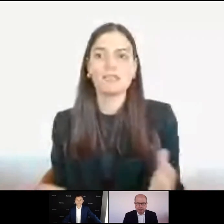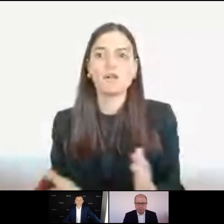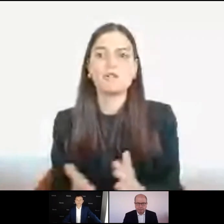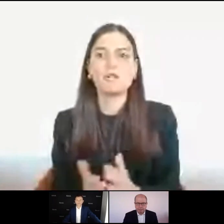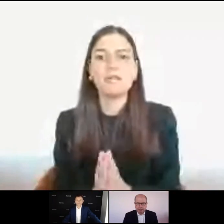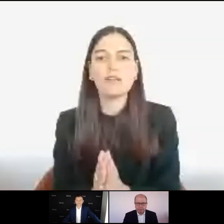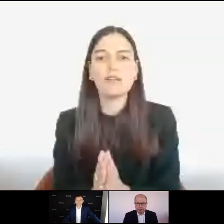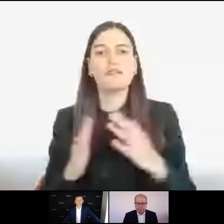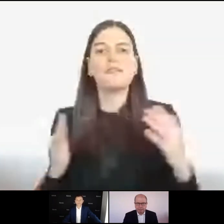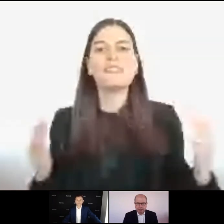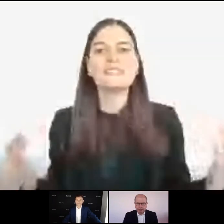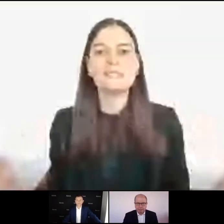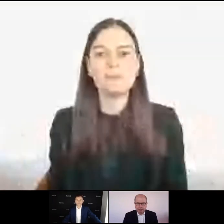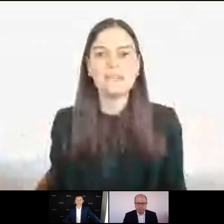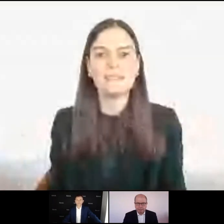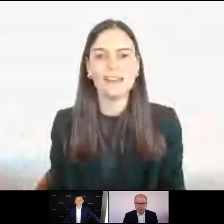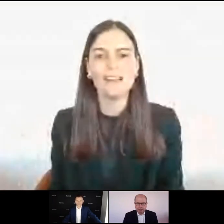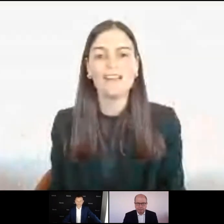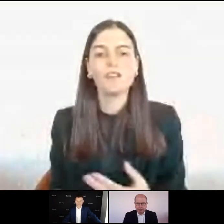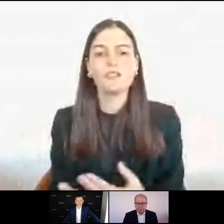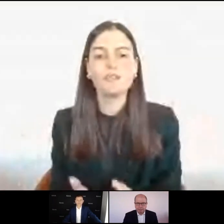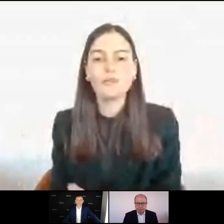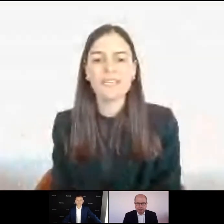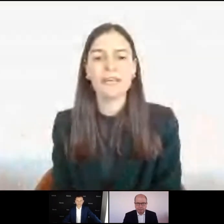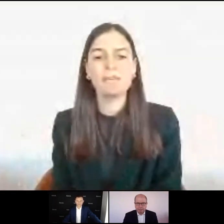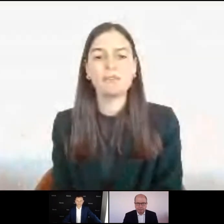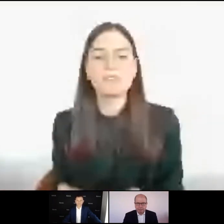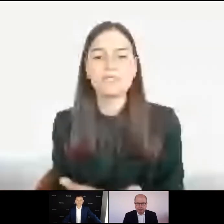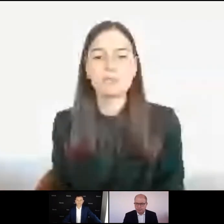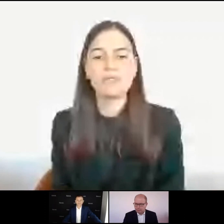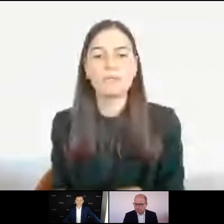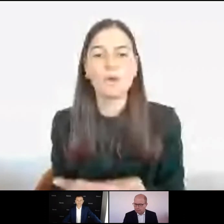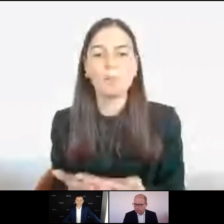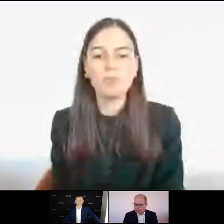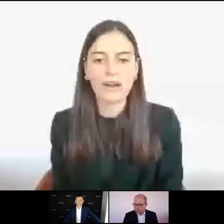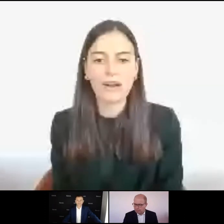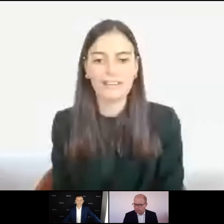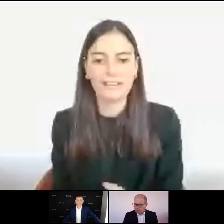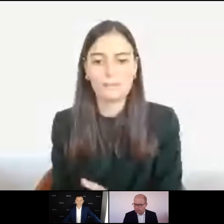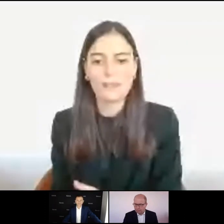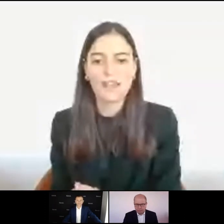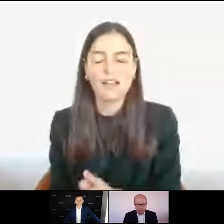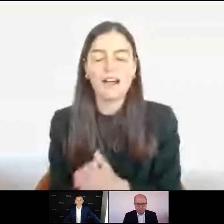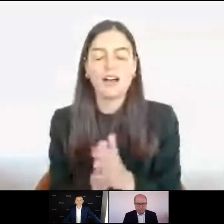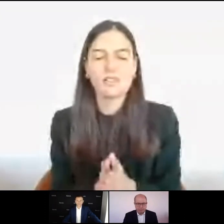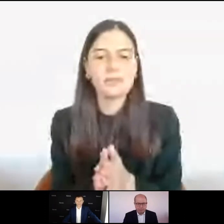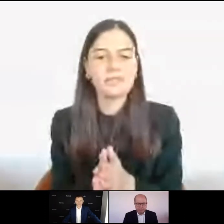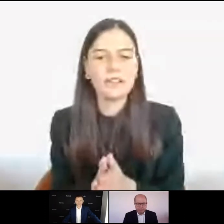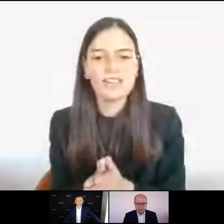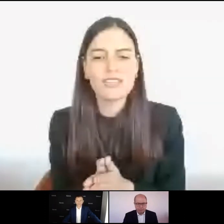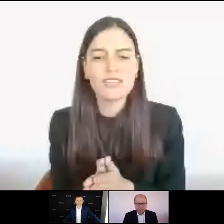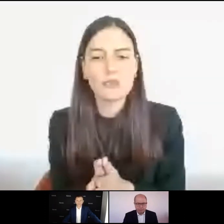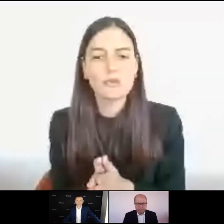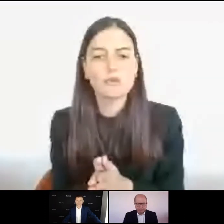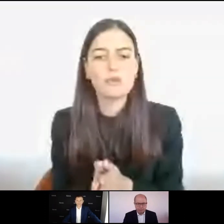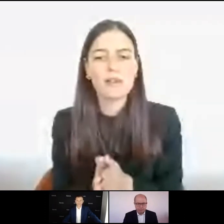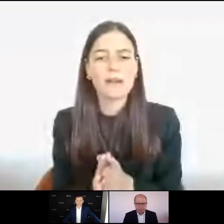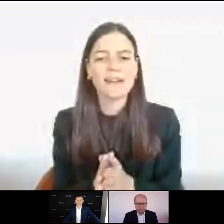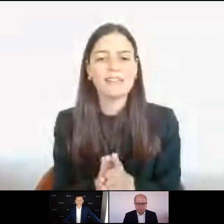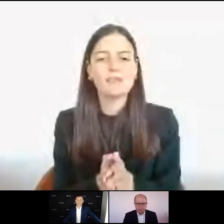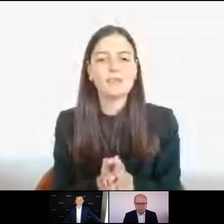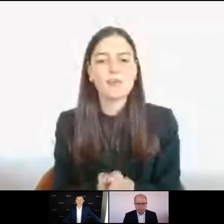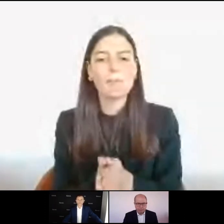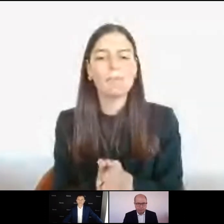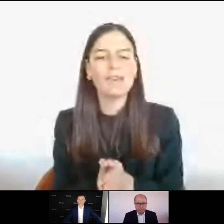l'épargnant, c'est d'avoir une meilleure visibilité de ses capitaux disponibles pour la retraite. Ensuite, là, il me semble que vous